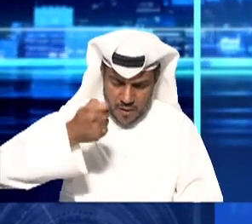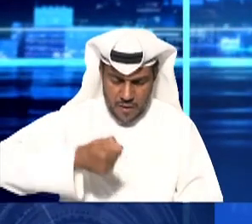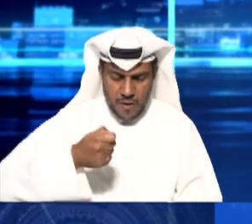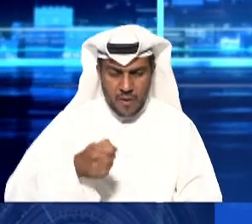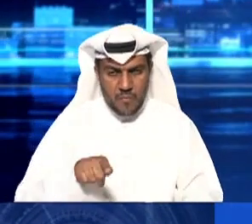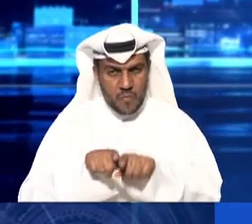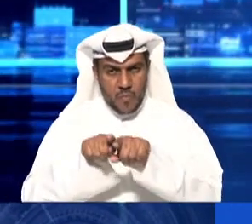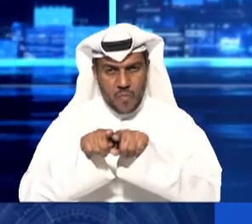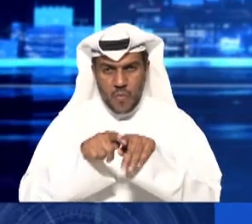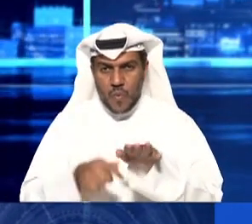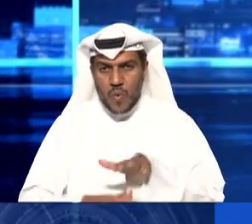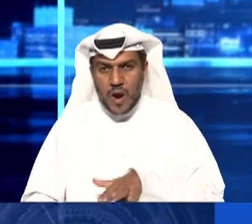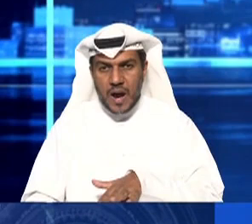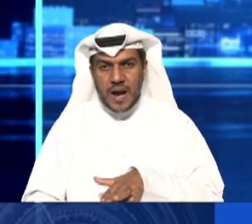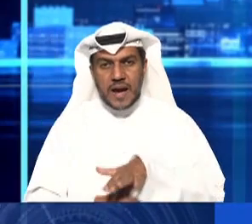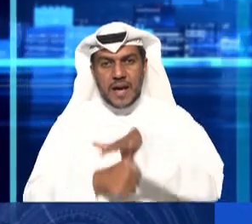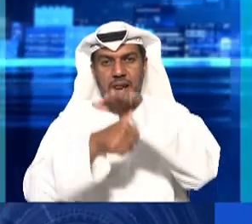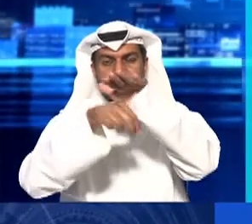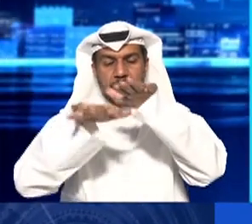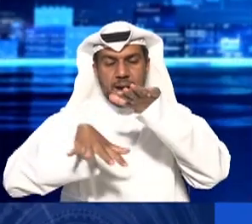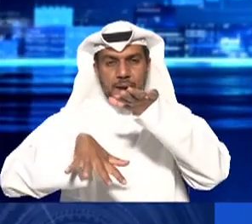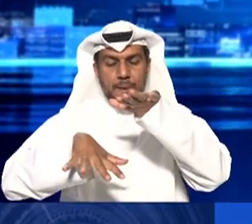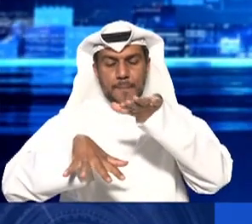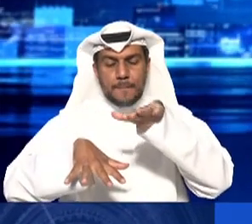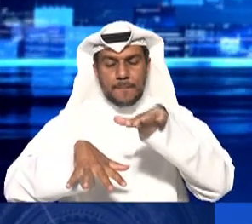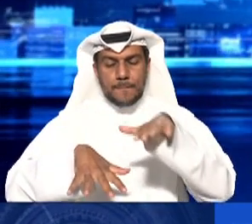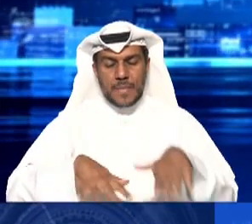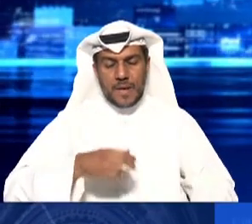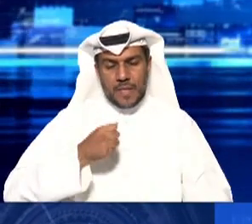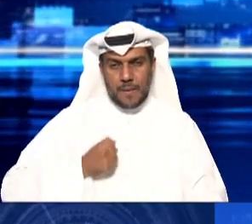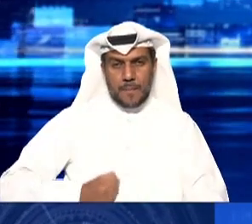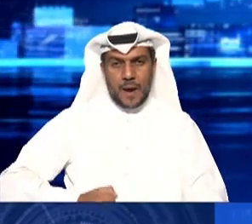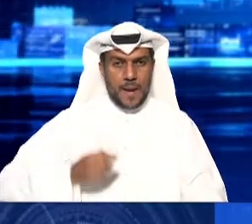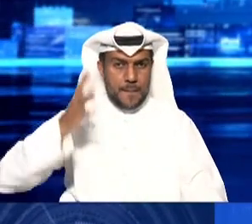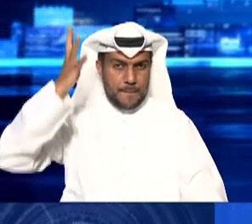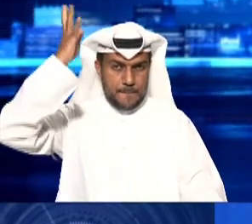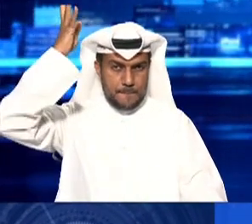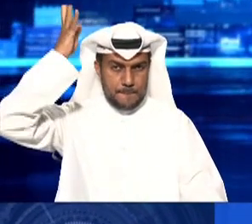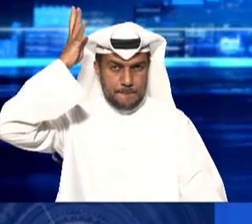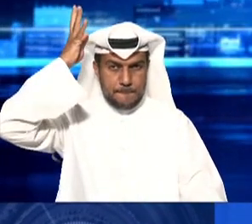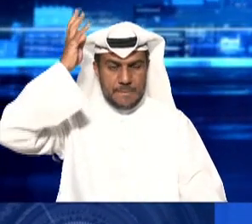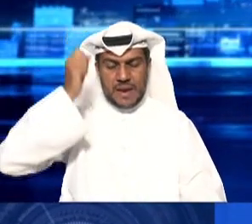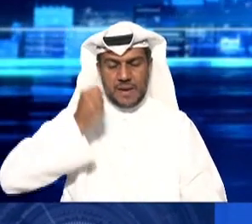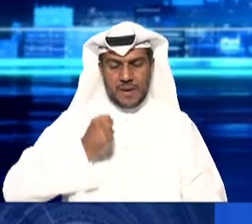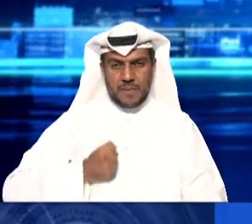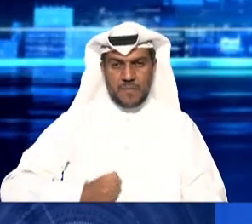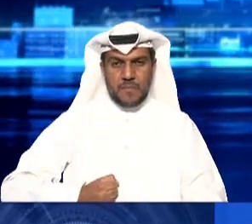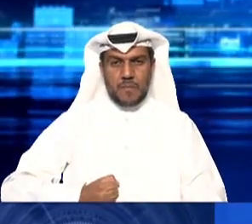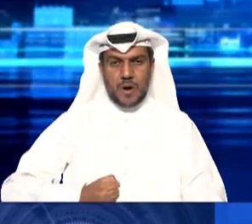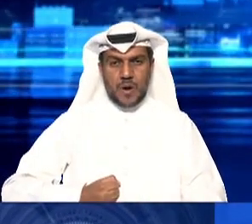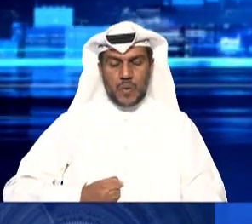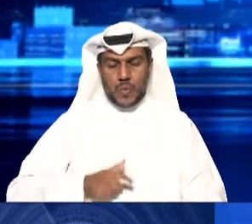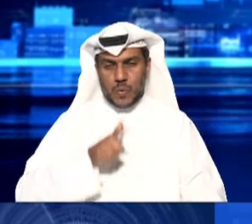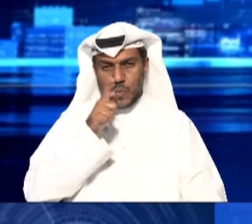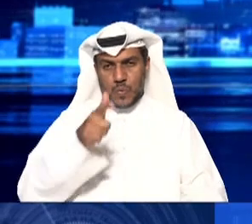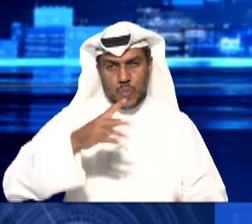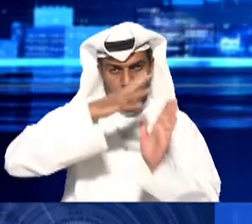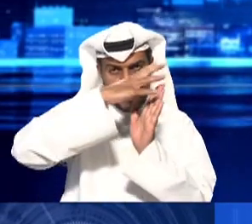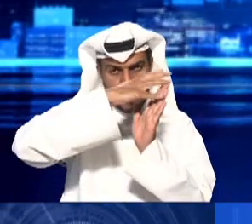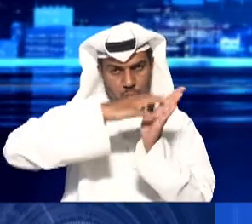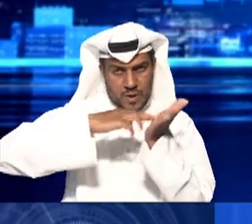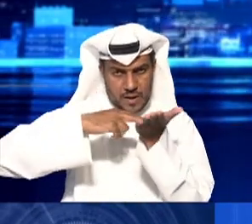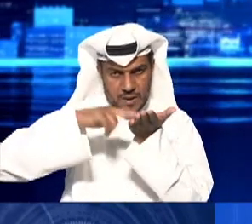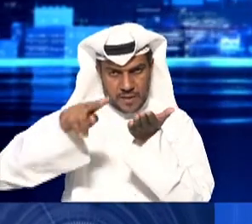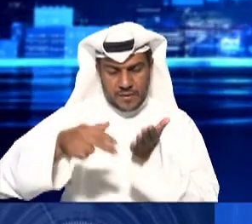الجلالة الملك حمد بن عيسى بن سلمان الخليفة ملك مملكة البحرين الشقيقة. عبر فيها سموه